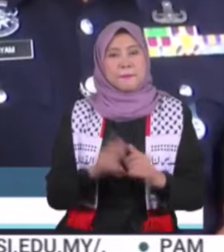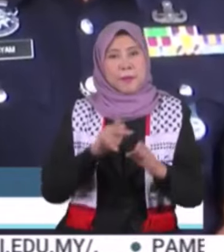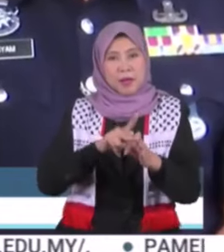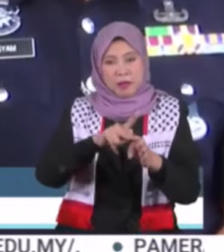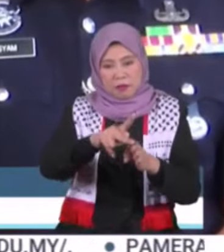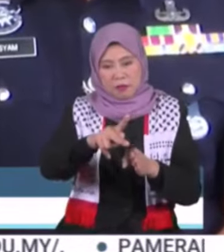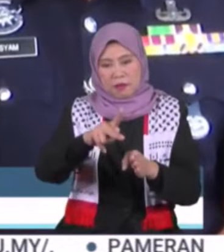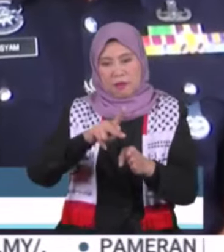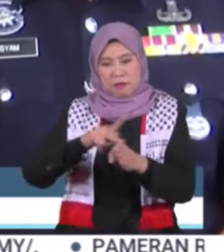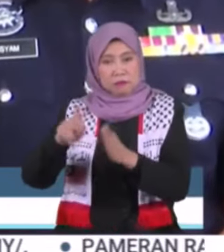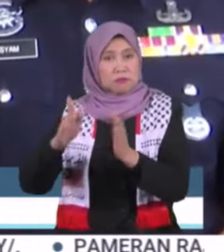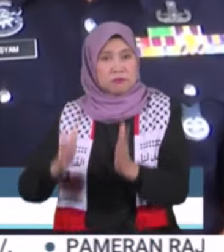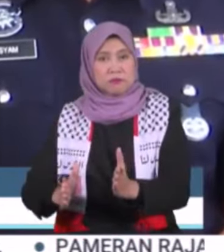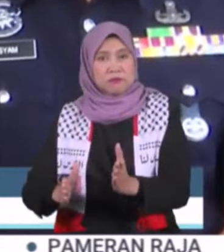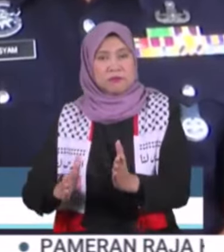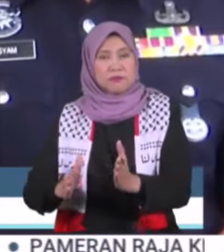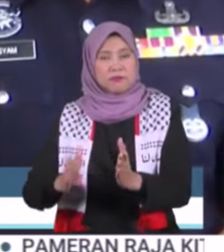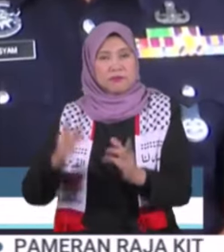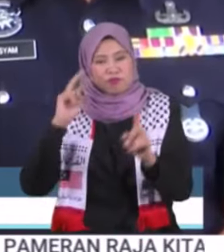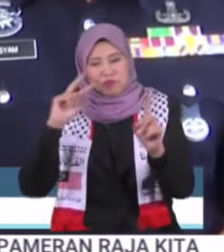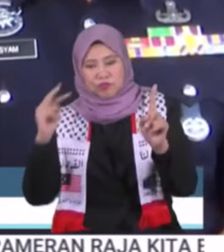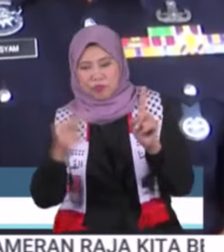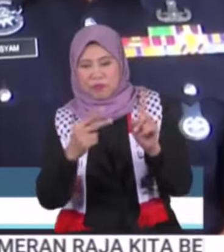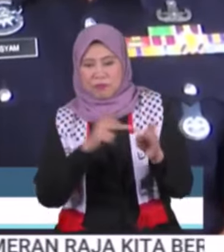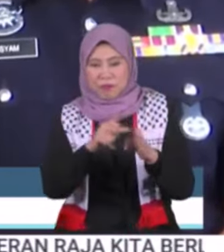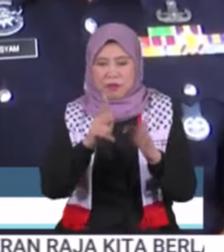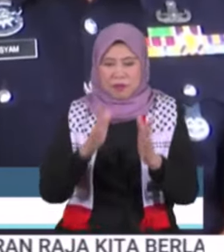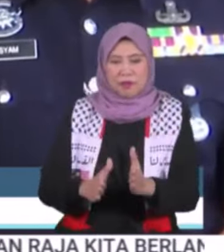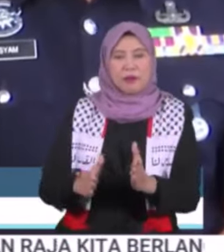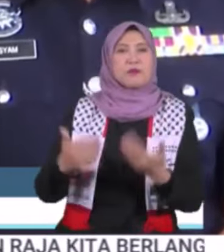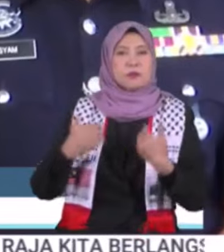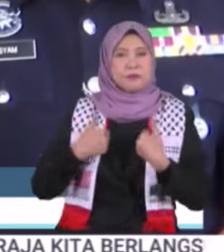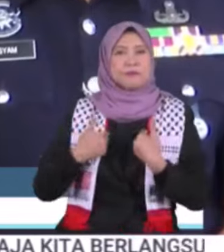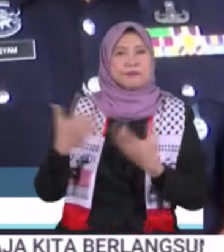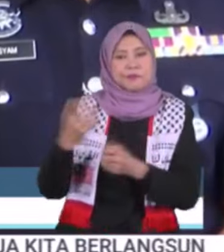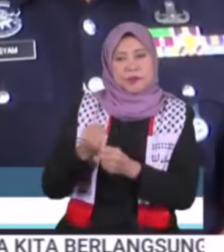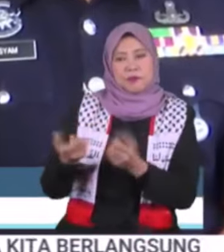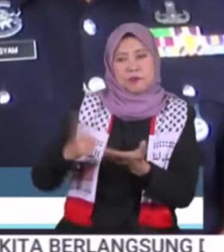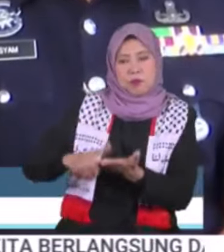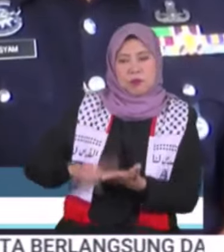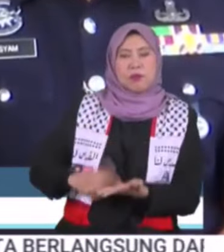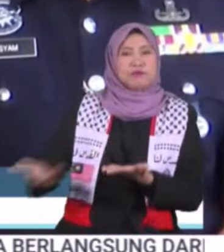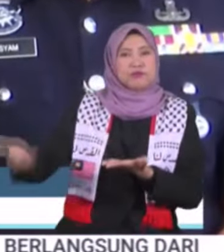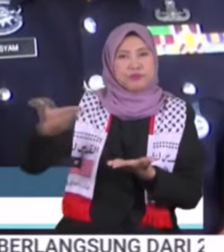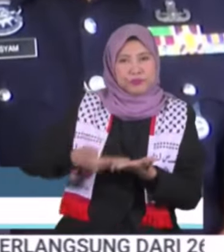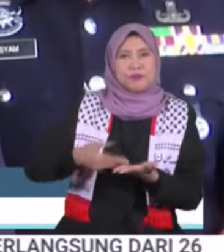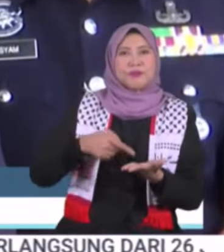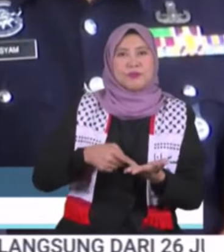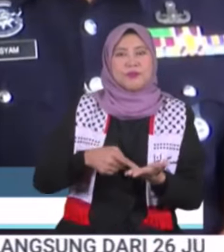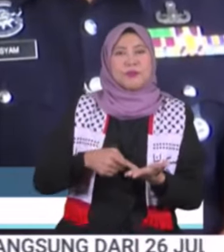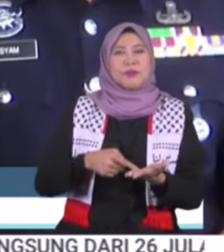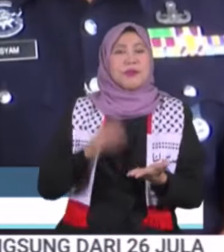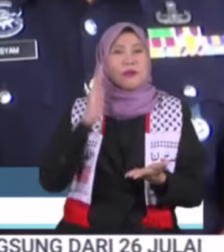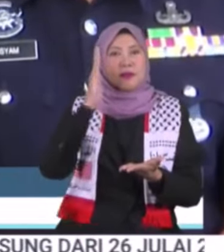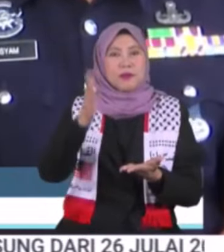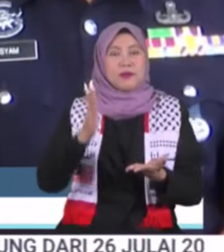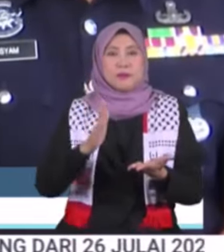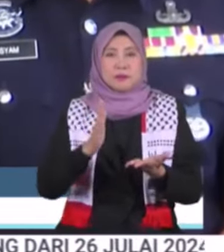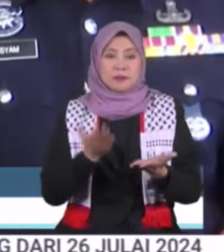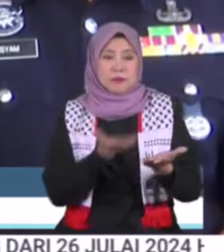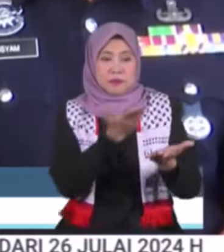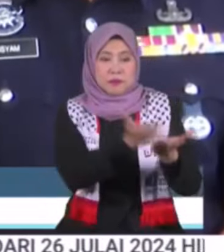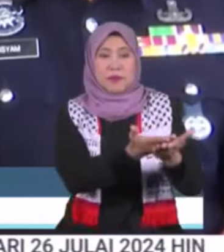pakar, pandangan pakar semua telah kita perolehi dan kita akan mengemukakan kertas siasatan